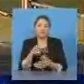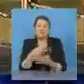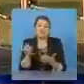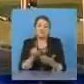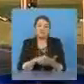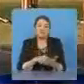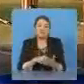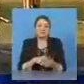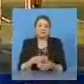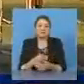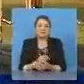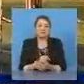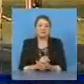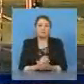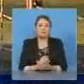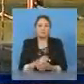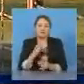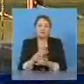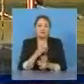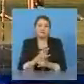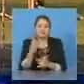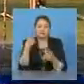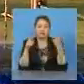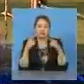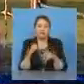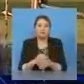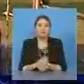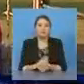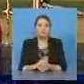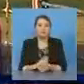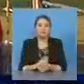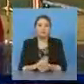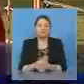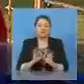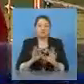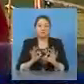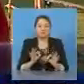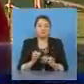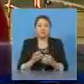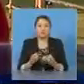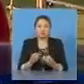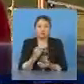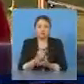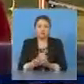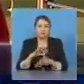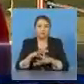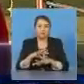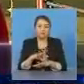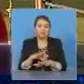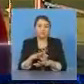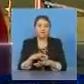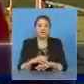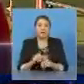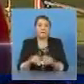сами верите в это, или там это все придумано и так далее. Но разъяснительная работа будет вестись и дальше,